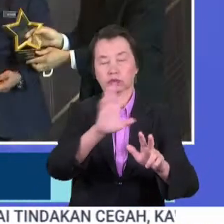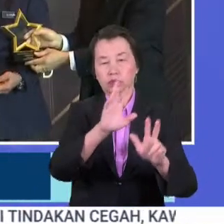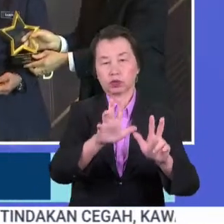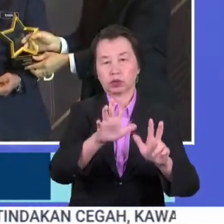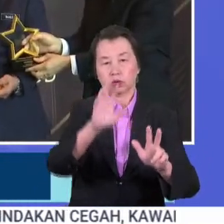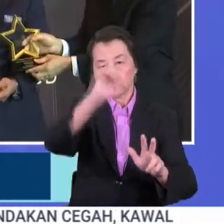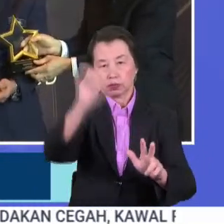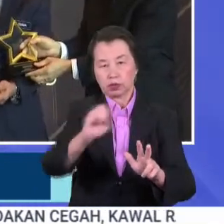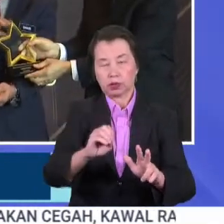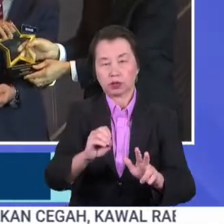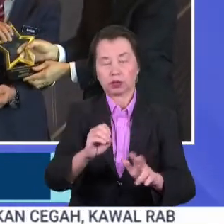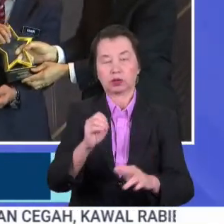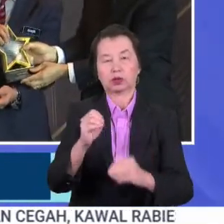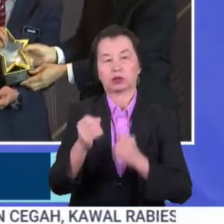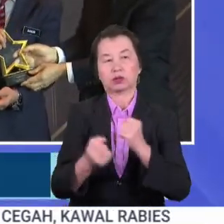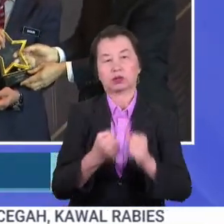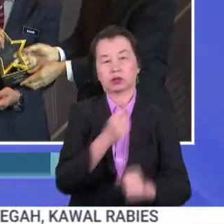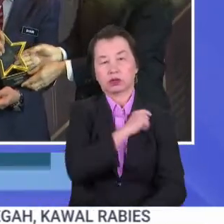menjelang 2030.